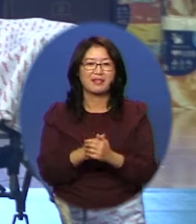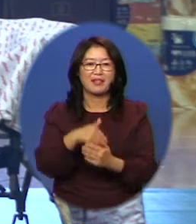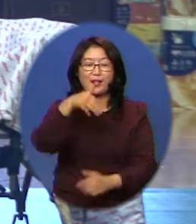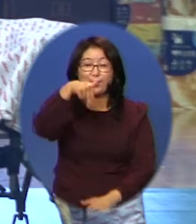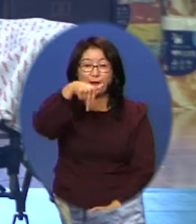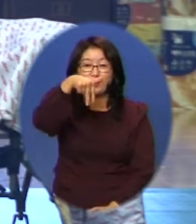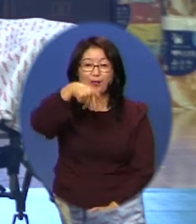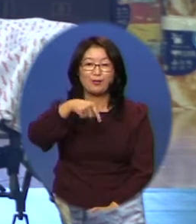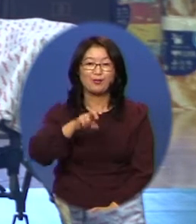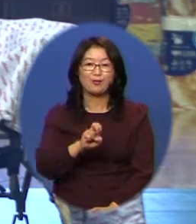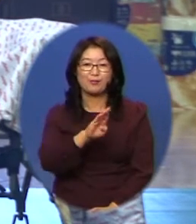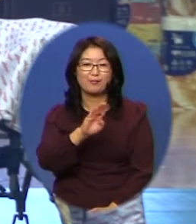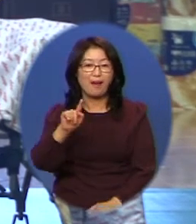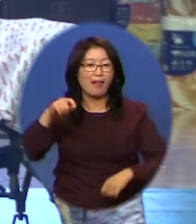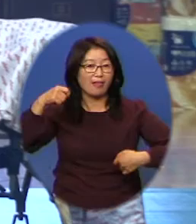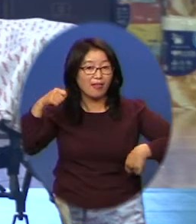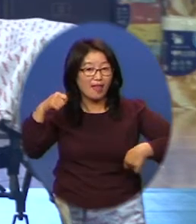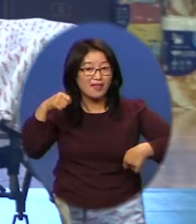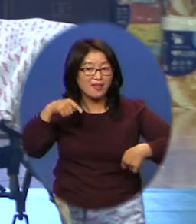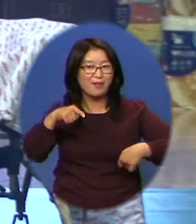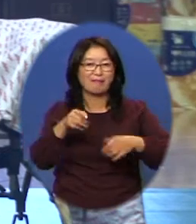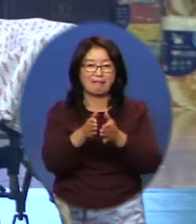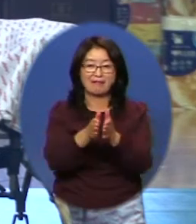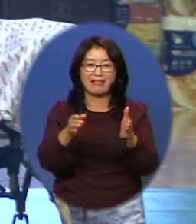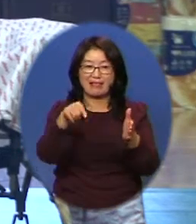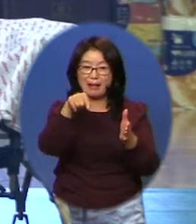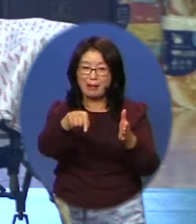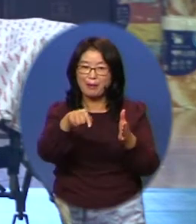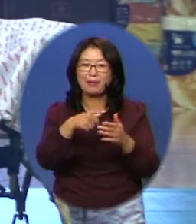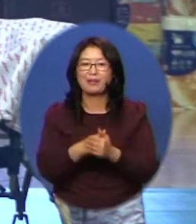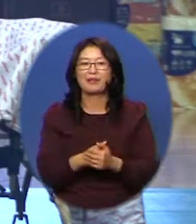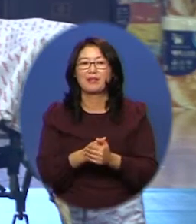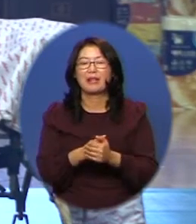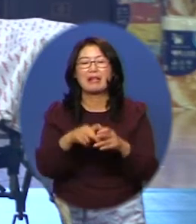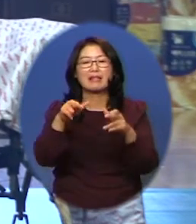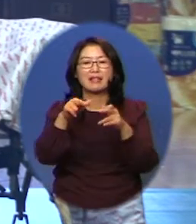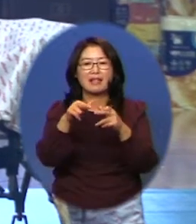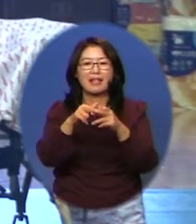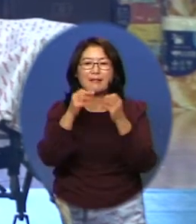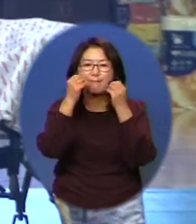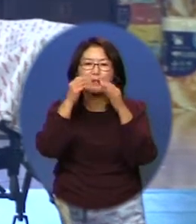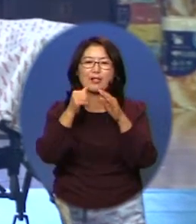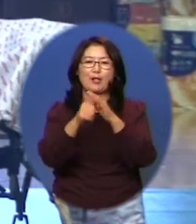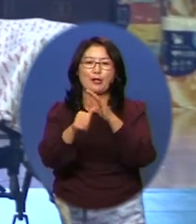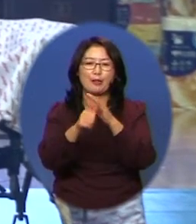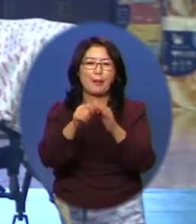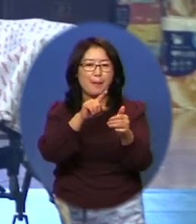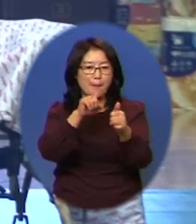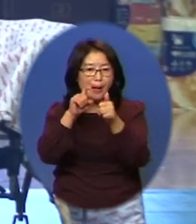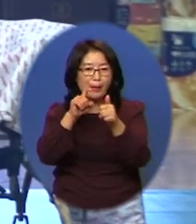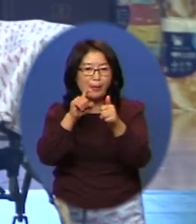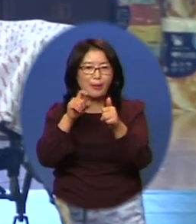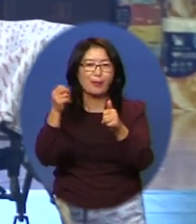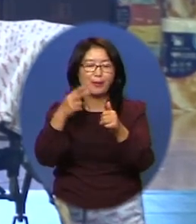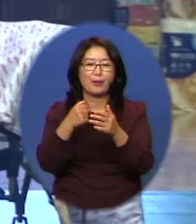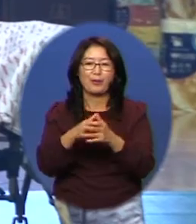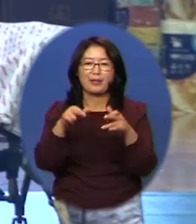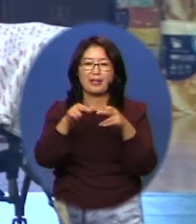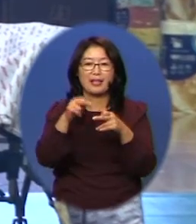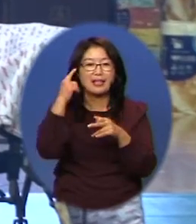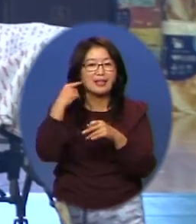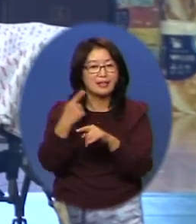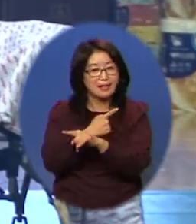시작된 행사는 홍성군의 장애인 신인 선수 발굴과 함께 장애인에 대한 사회적 인식 개선과 앞으로